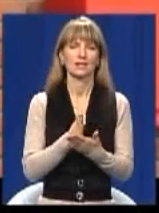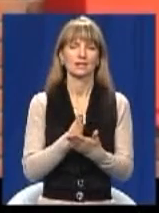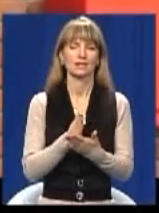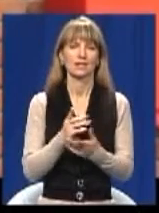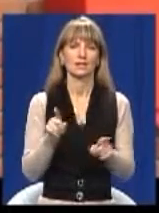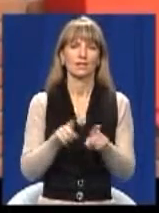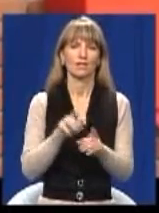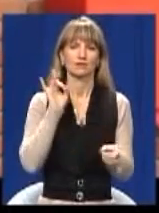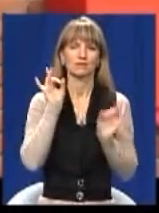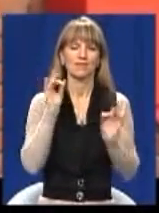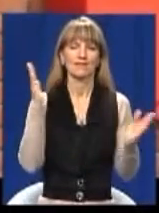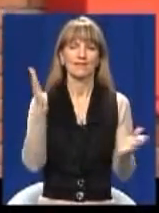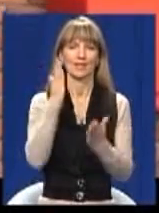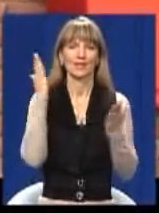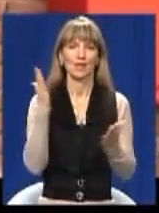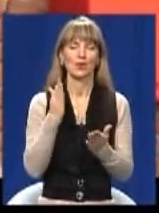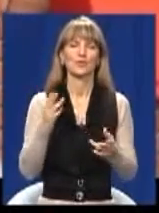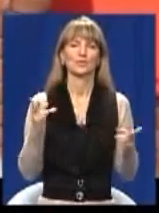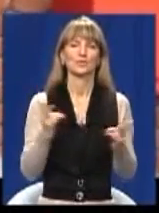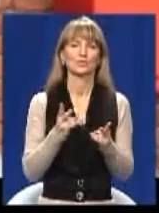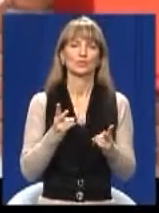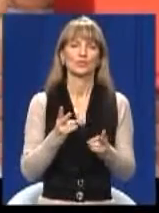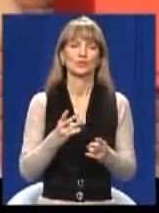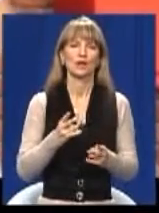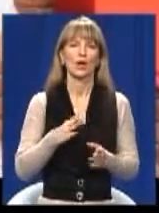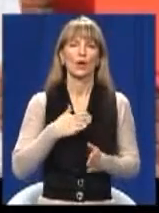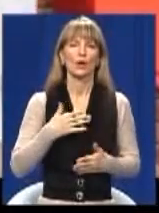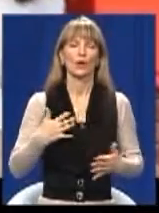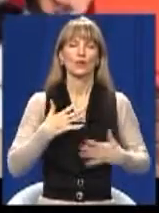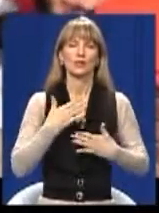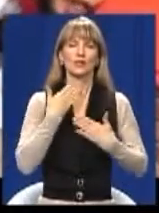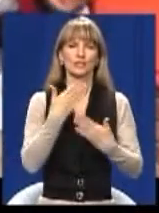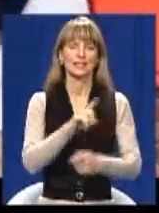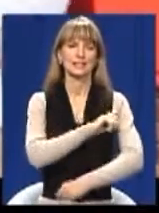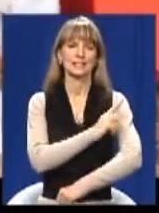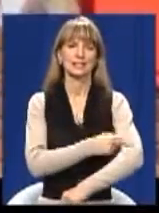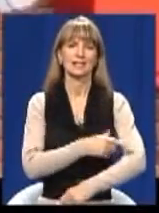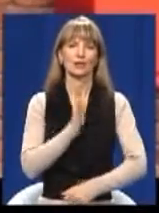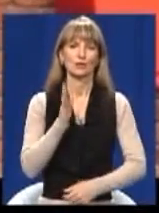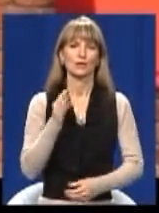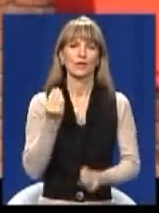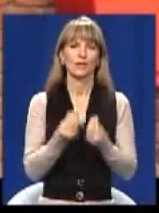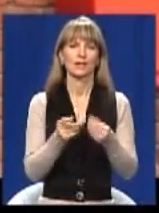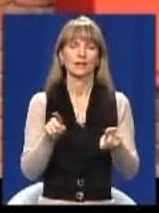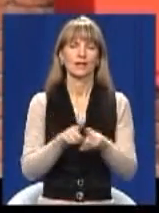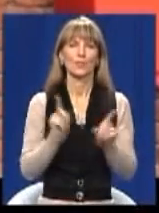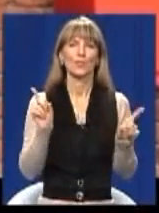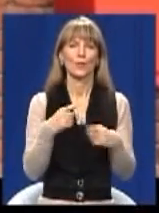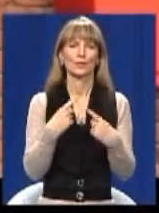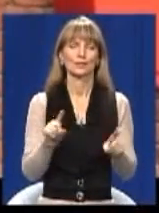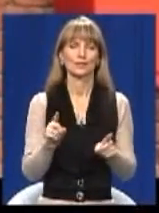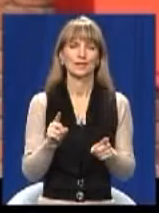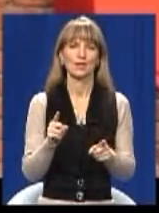музикою вітру, треба крутити якнайдужче, а я буду грати на ось такому музичному інструменті. Як ви думаєте, що це